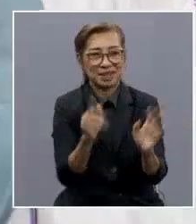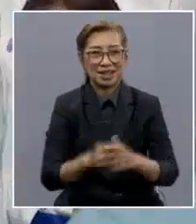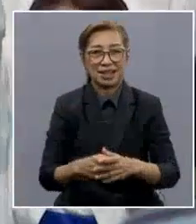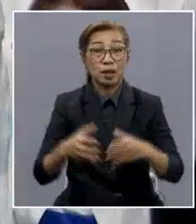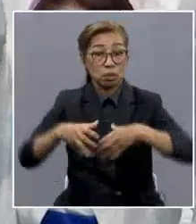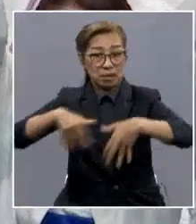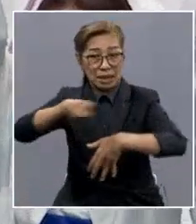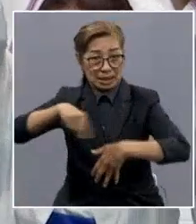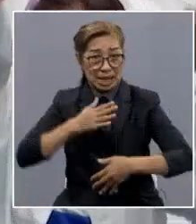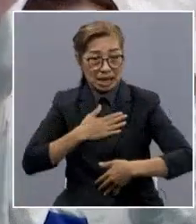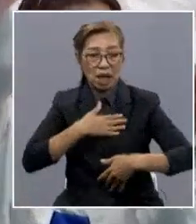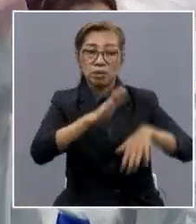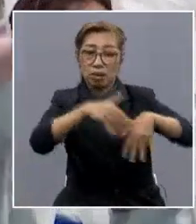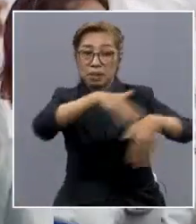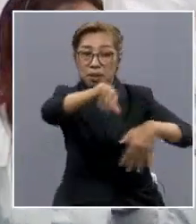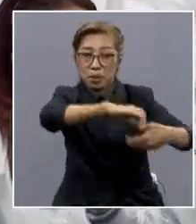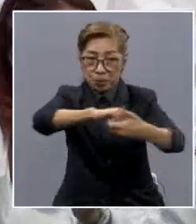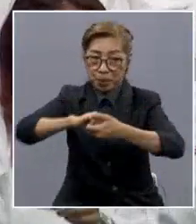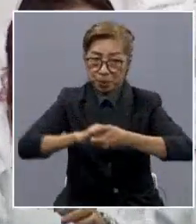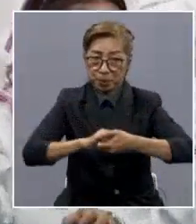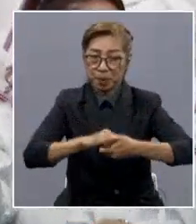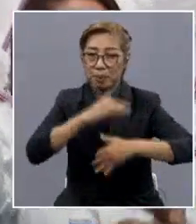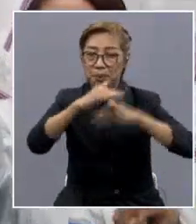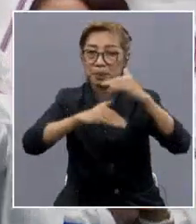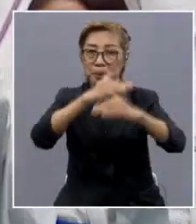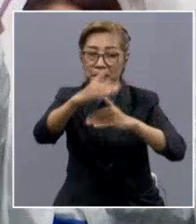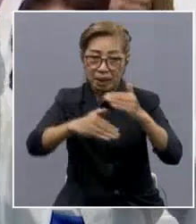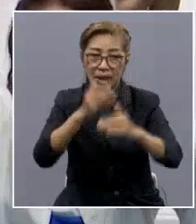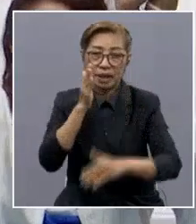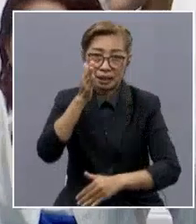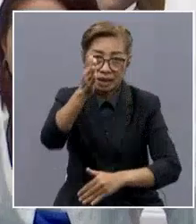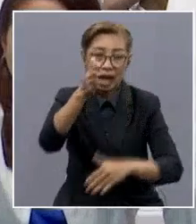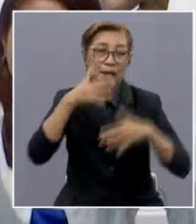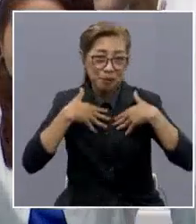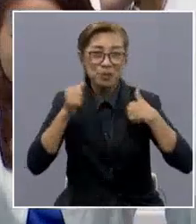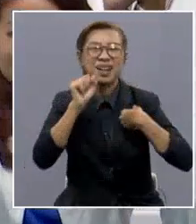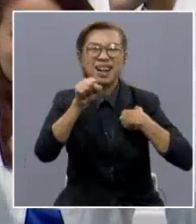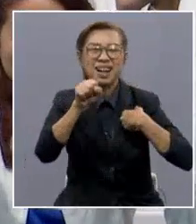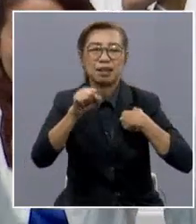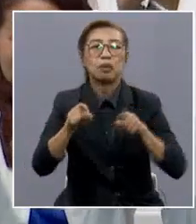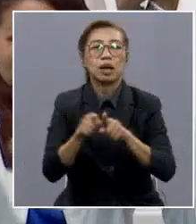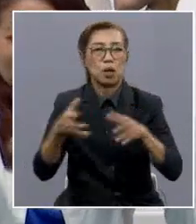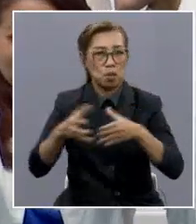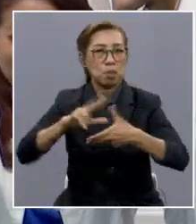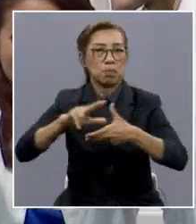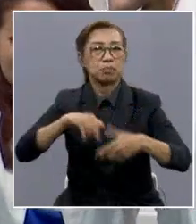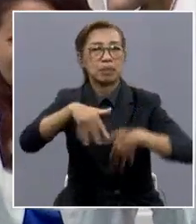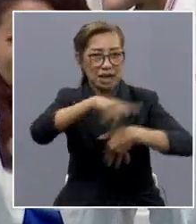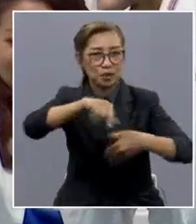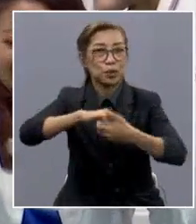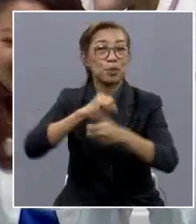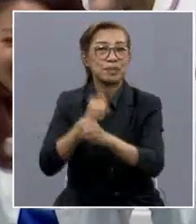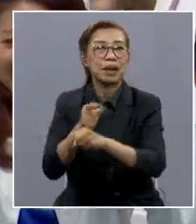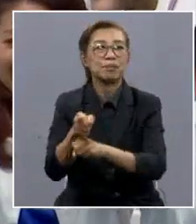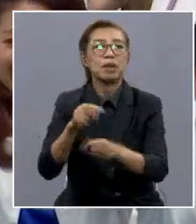จประชาให้ไปข้างหน้าเพื่อวันแห่งความสดใสด้วยพลังประชารัฐอย่างนี้เป็นต้น ค่ะก็ประกาศจุด